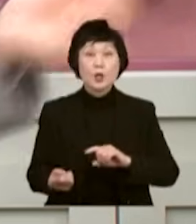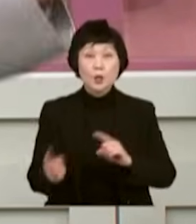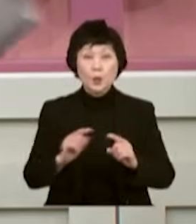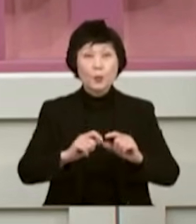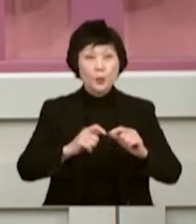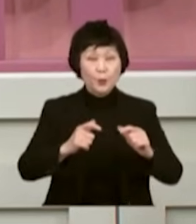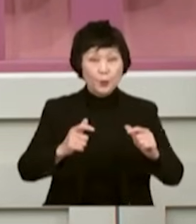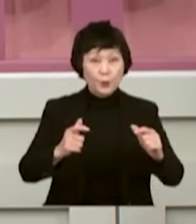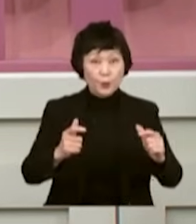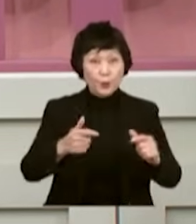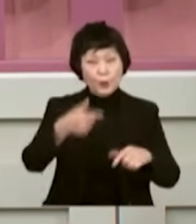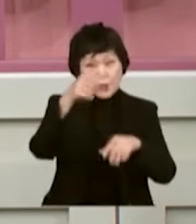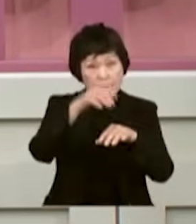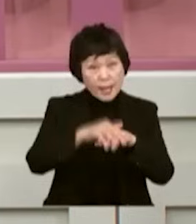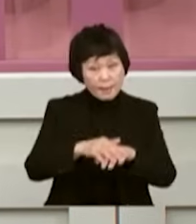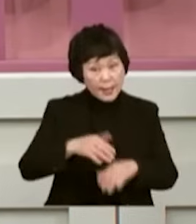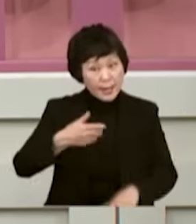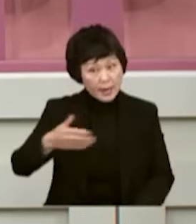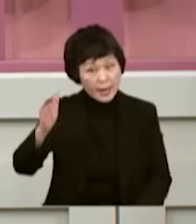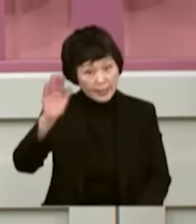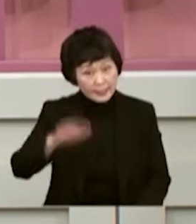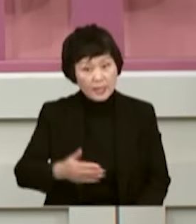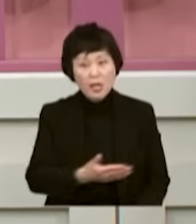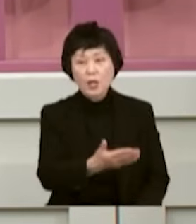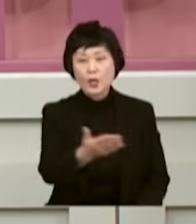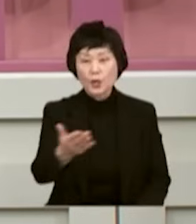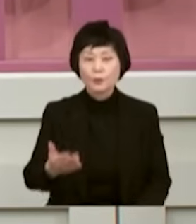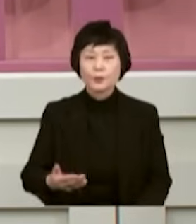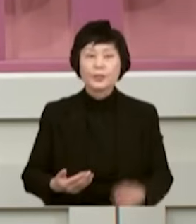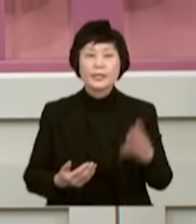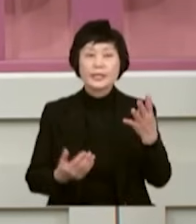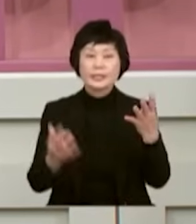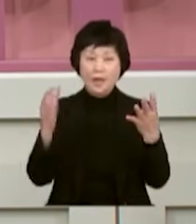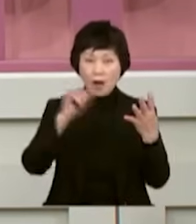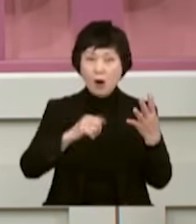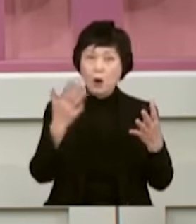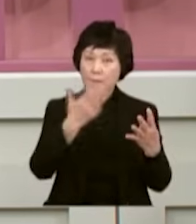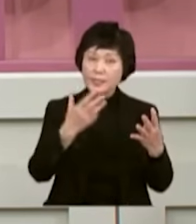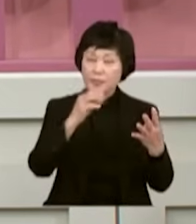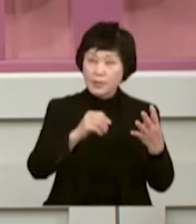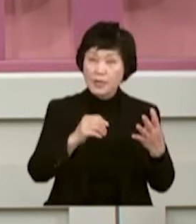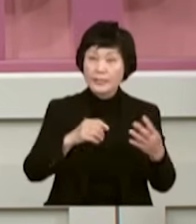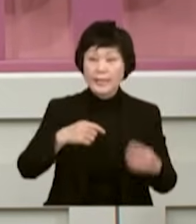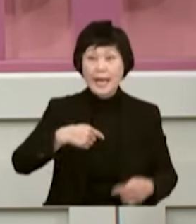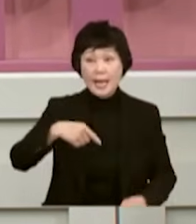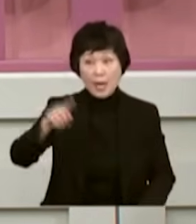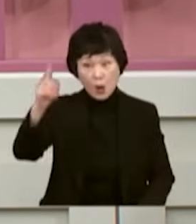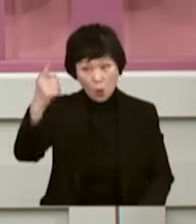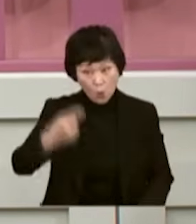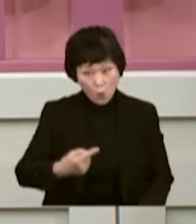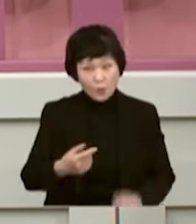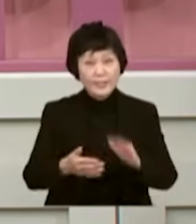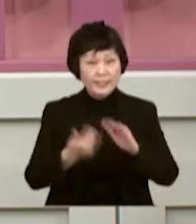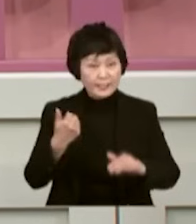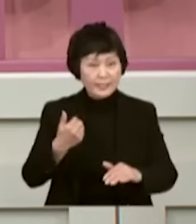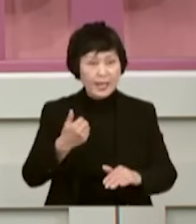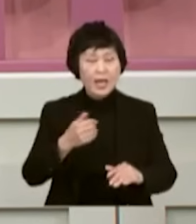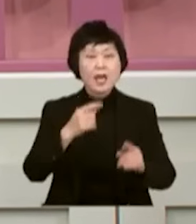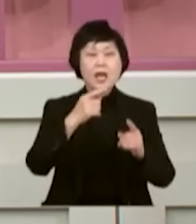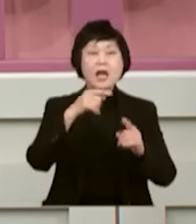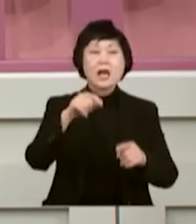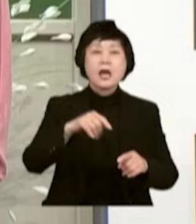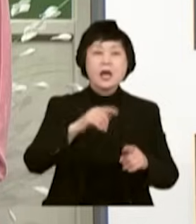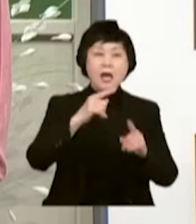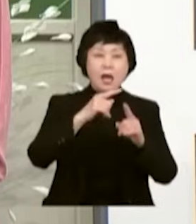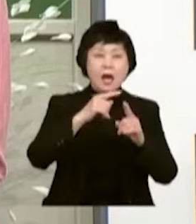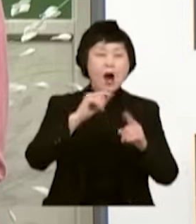부흥에 갔다 오기 전에 우리나라 힘들고 어려운 교회를 찾아서 다 선교하고 섬기고 교회 재정을 영으로 만들어